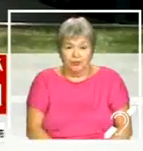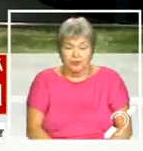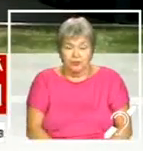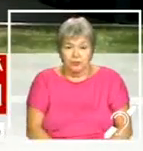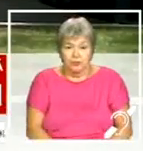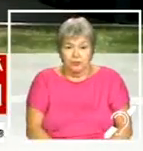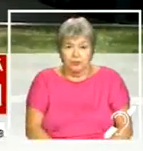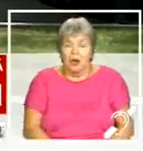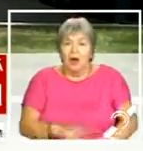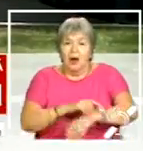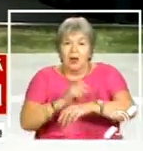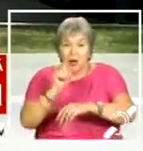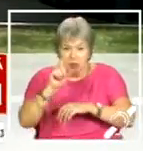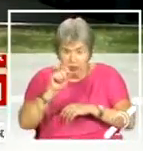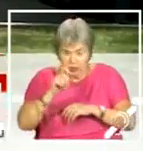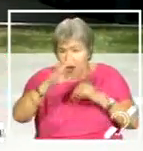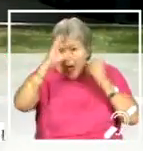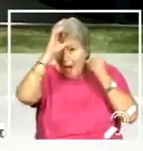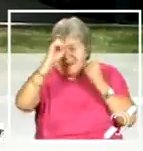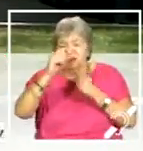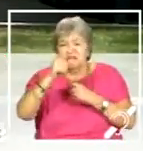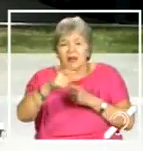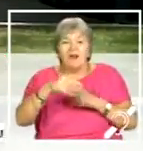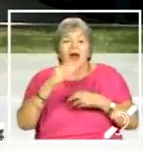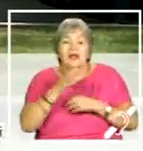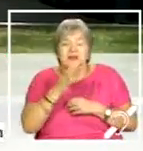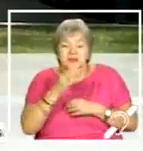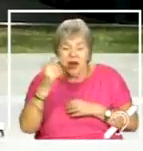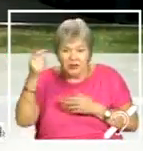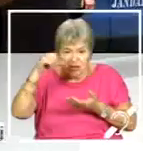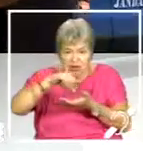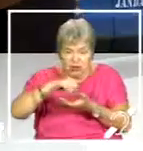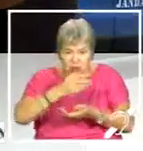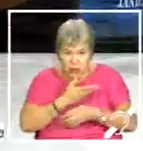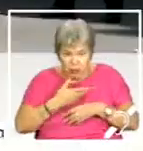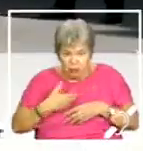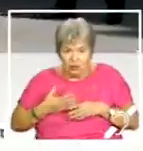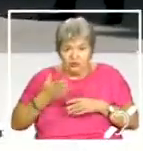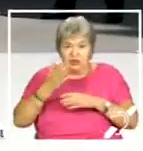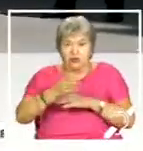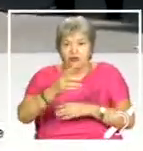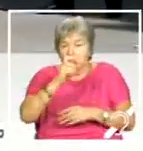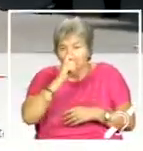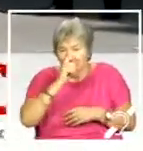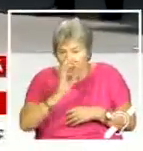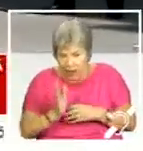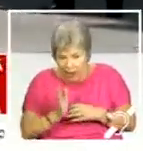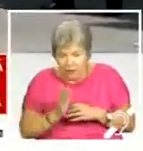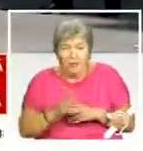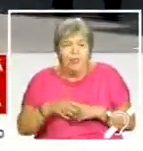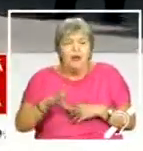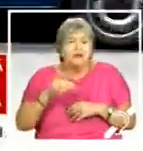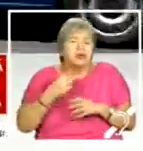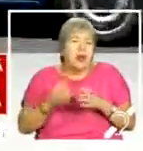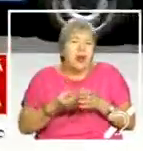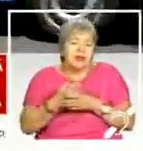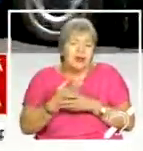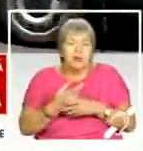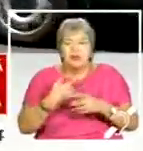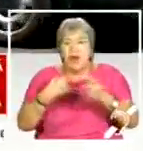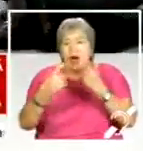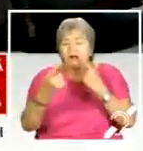Bună ziua, jurorii 12, aici la ambasada Israelului din centrul capitalei s-a prezentat un bărbat și la început a avut